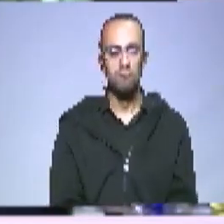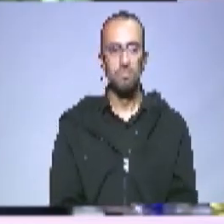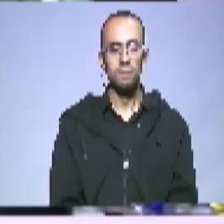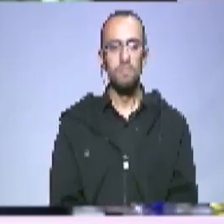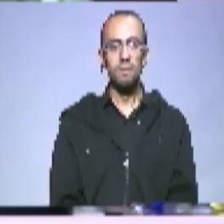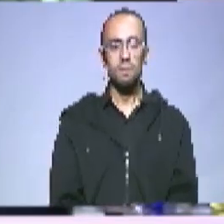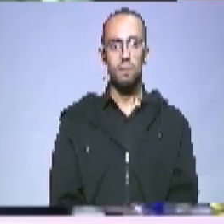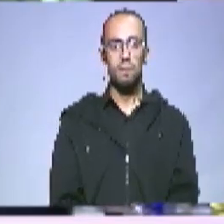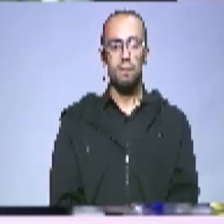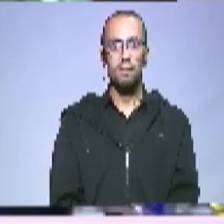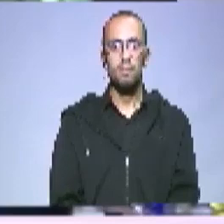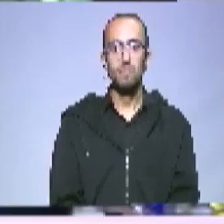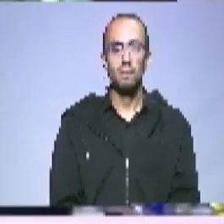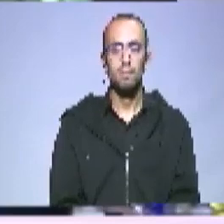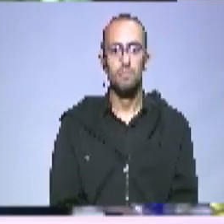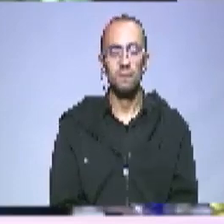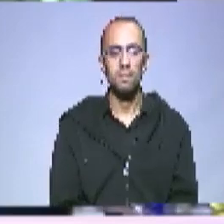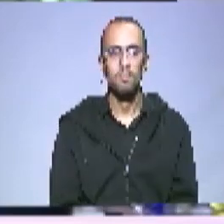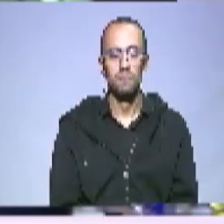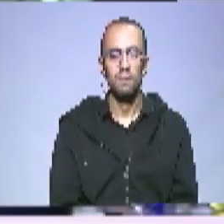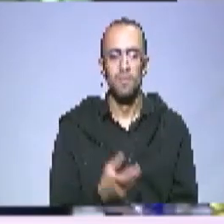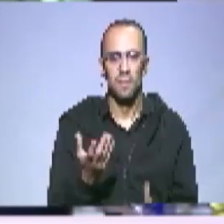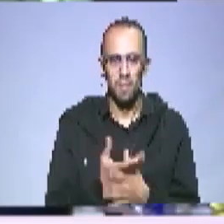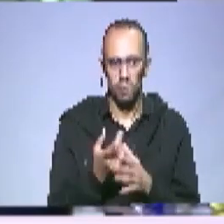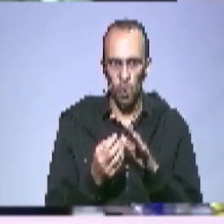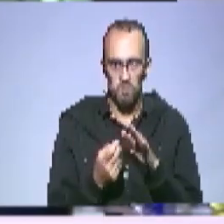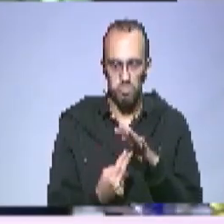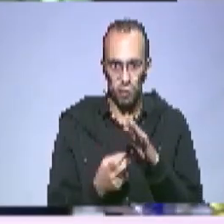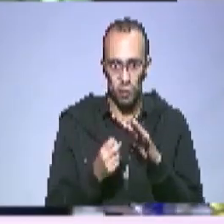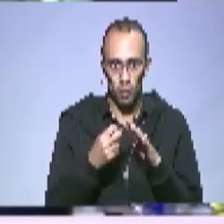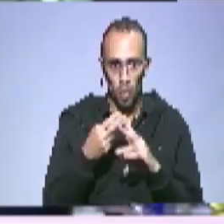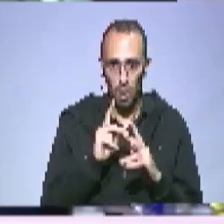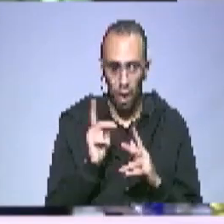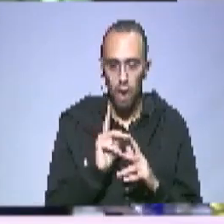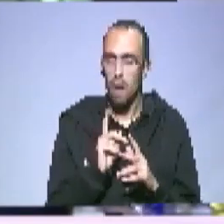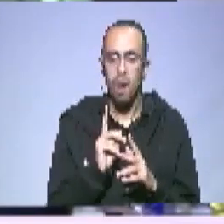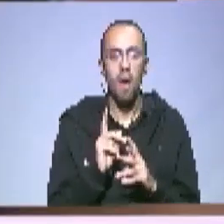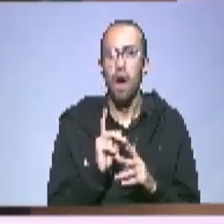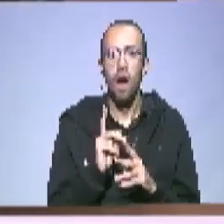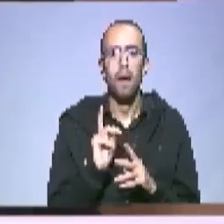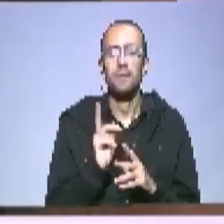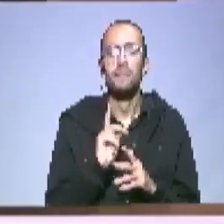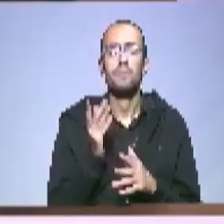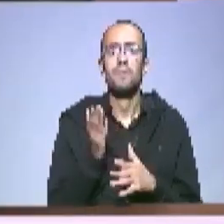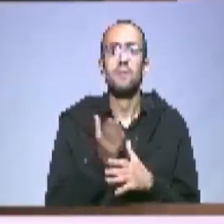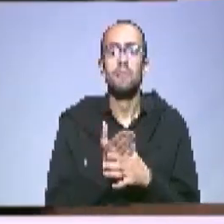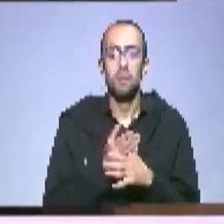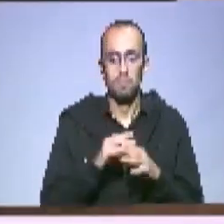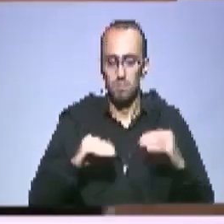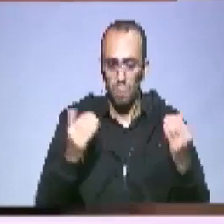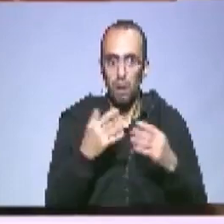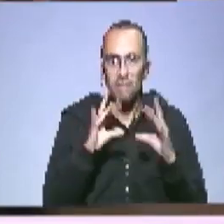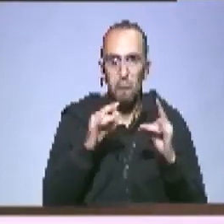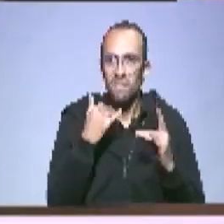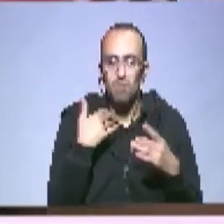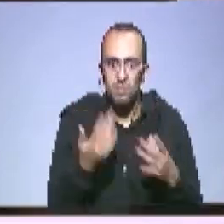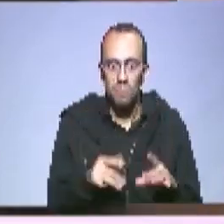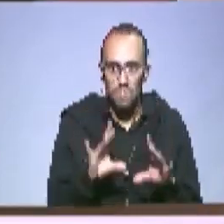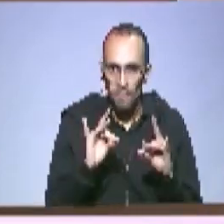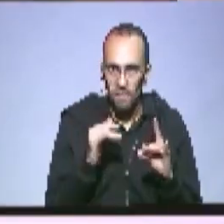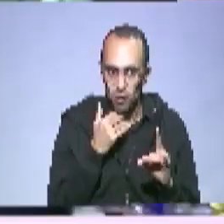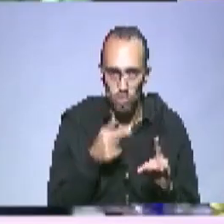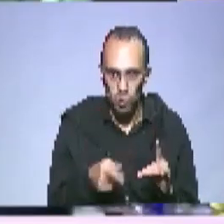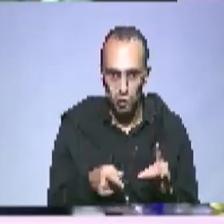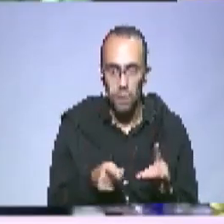ده علشان تحميها من النار يعني. لا مش عشان تحميها من النار، هي أولا الطاسة يعني الصينية مش بتلزق يعني، النوع ده